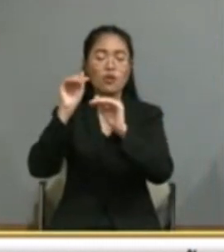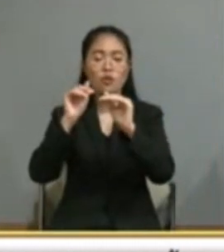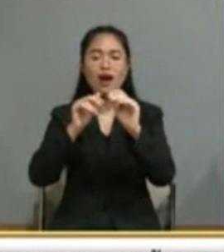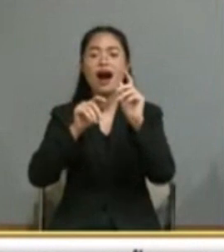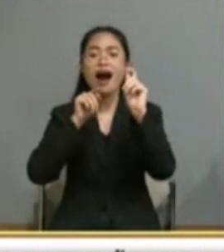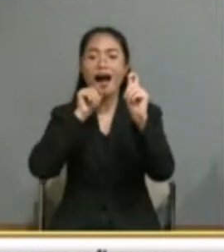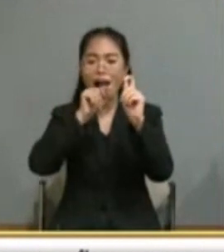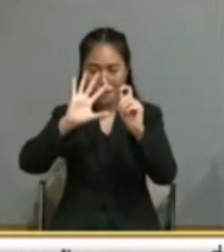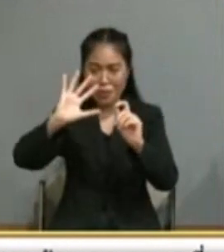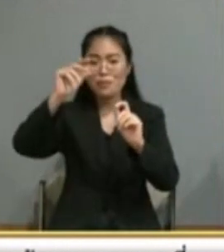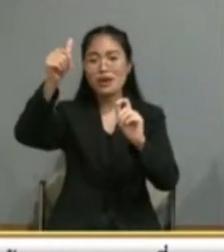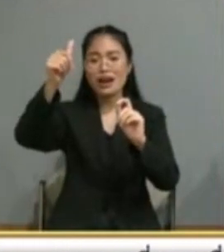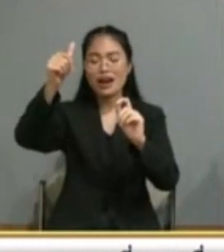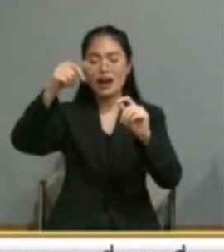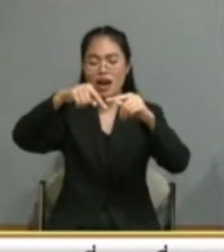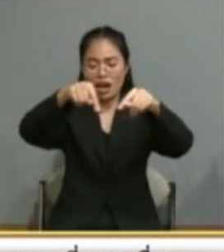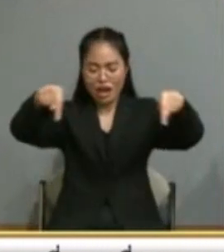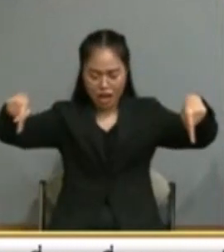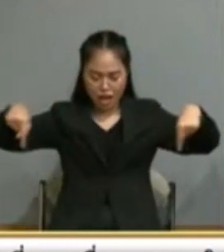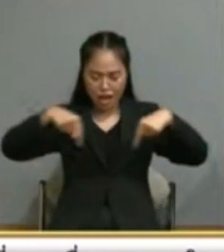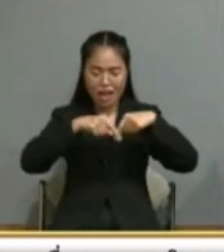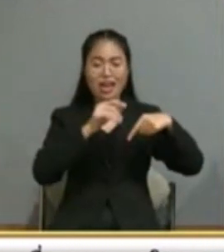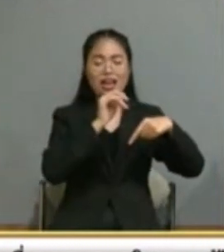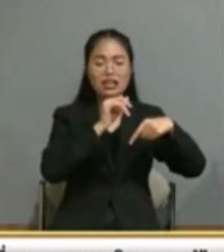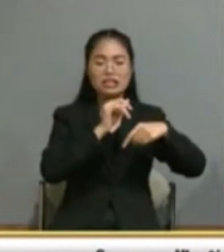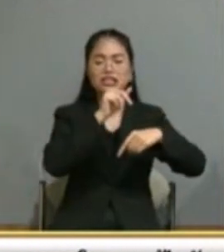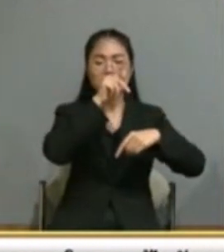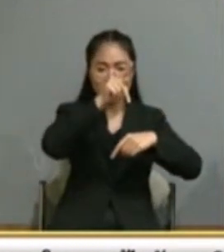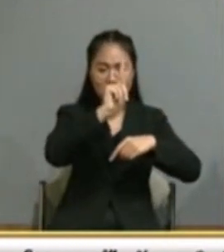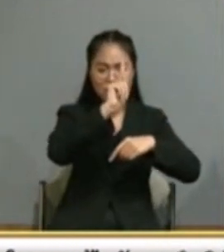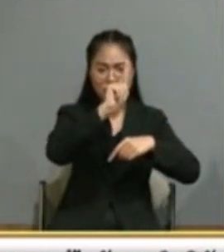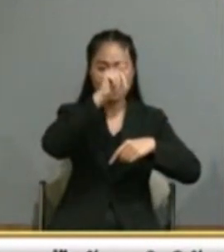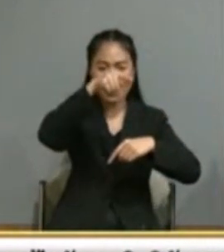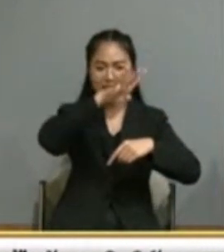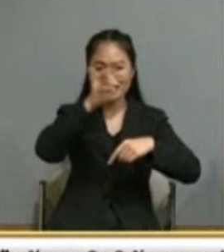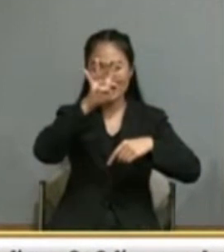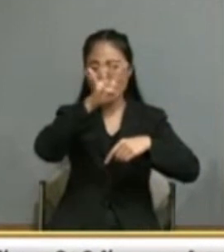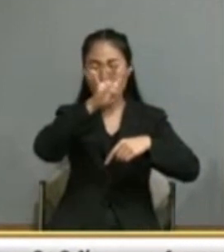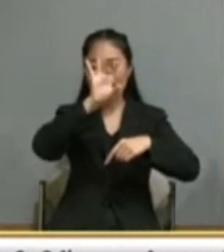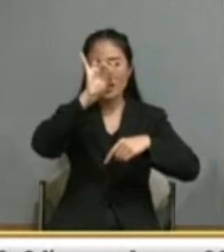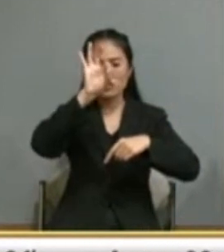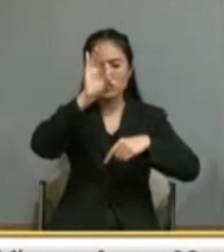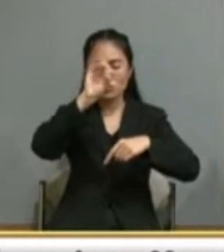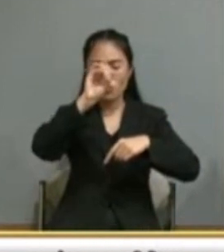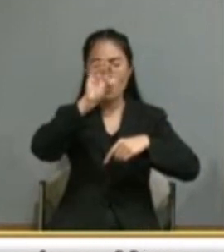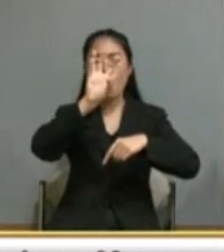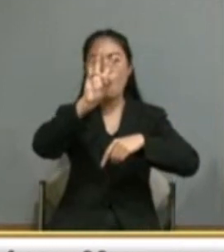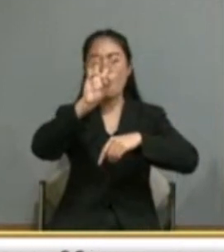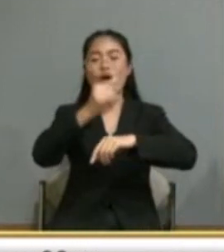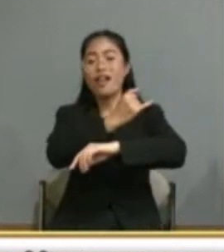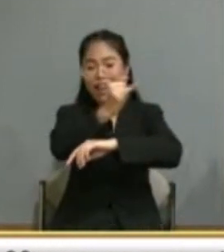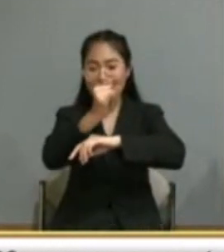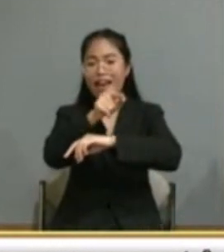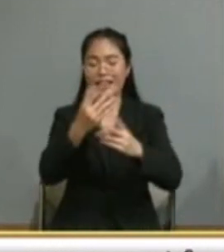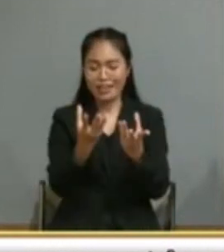โยใช้พื้นที่อยู่ที่ 1,496 ไร้มีระยะห่างจากตัวเมืองเพียงแค่ 10 กิโลเมตร